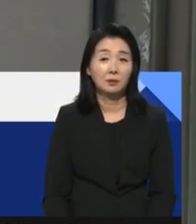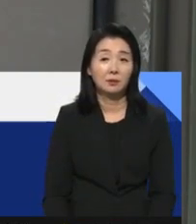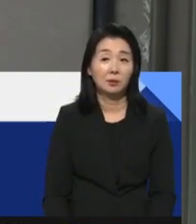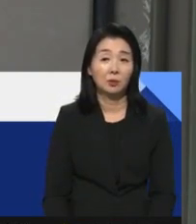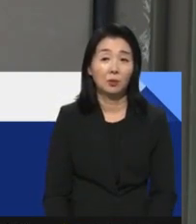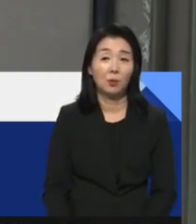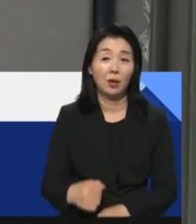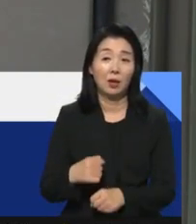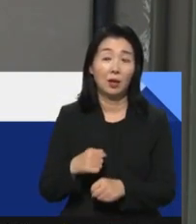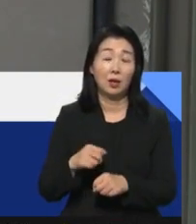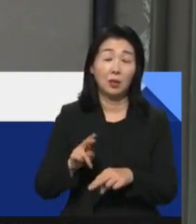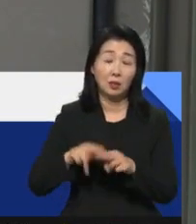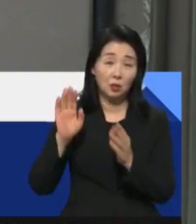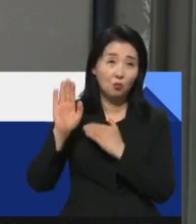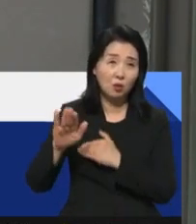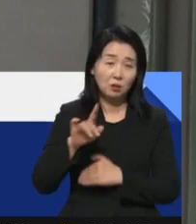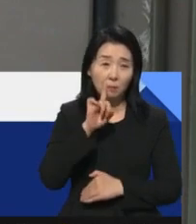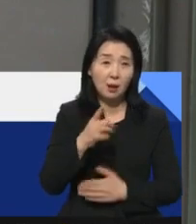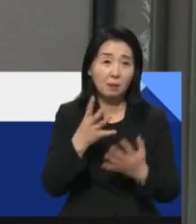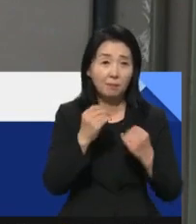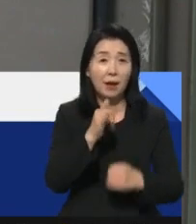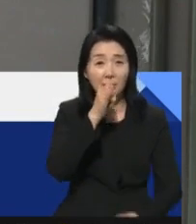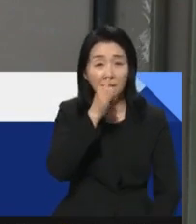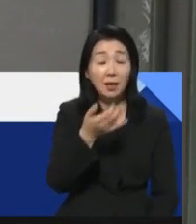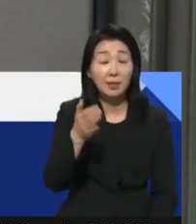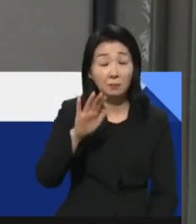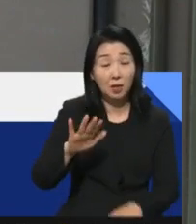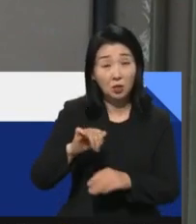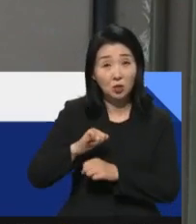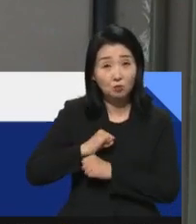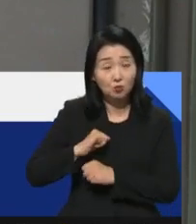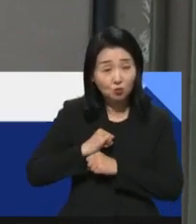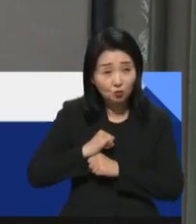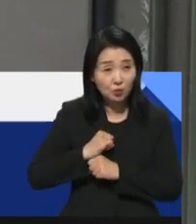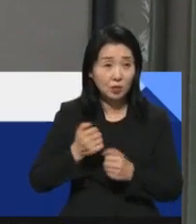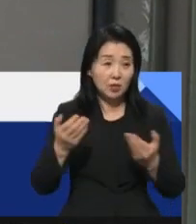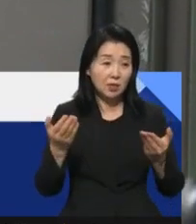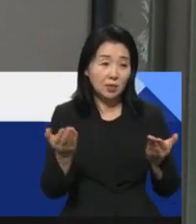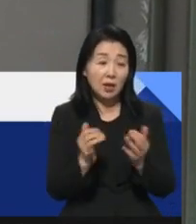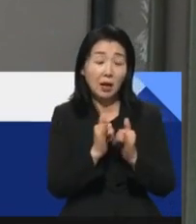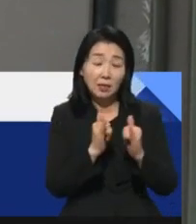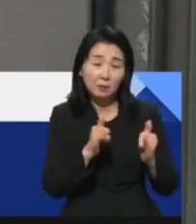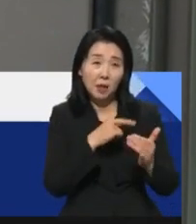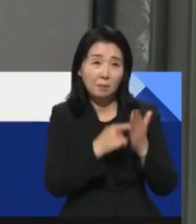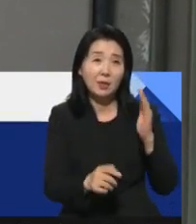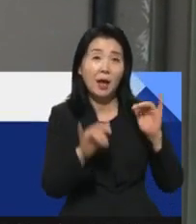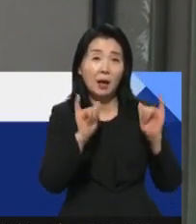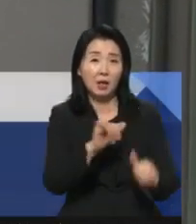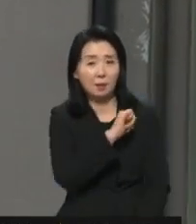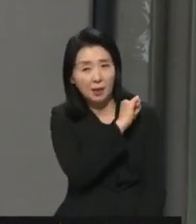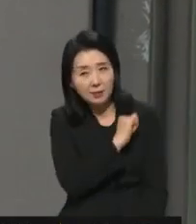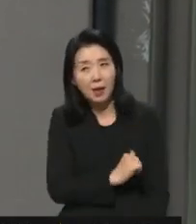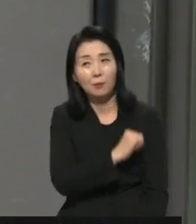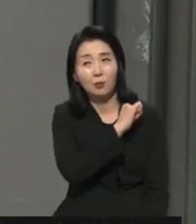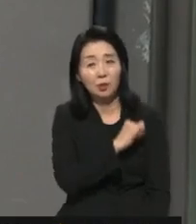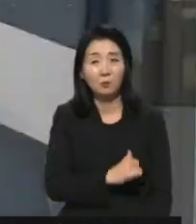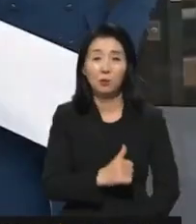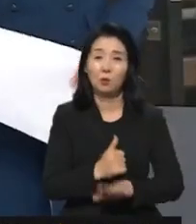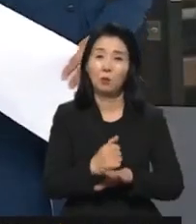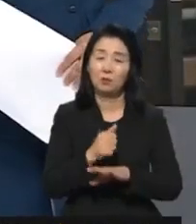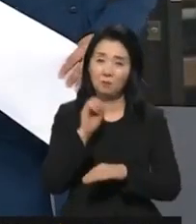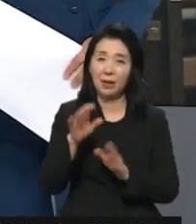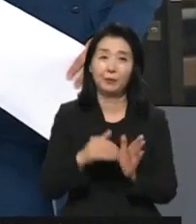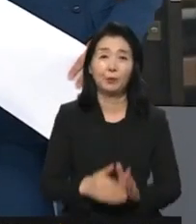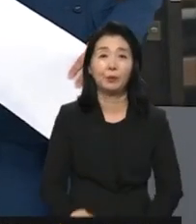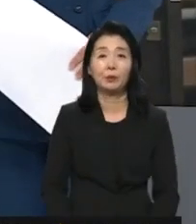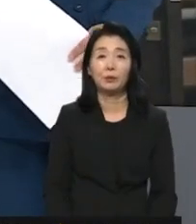제대하고서도 말씀하실 수 있는 것도 많았는데 현역에 있는 분들이나 군에 피해가 갈 것 같아서 계속 참고 참다가. 네,